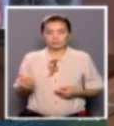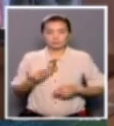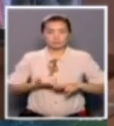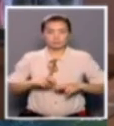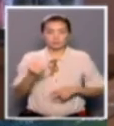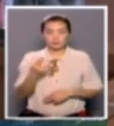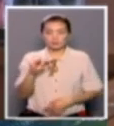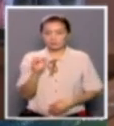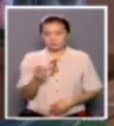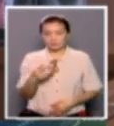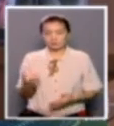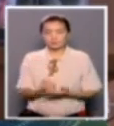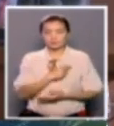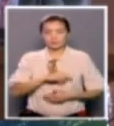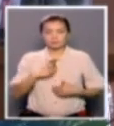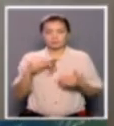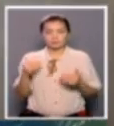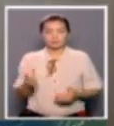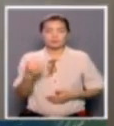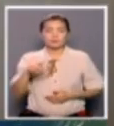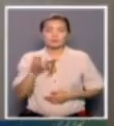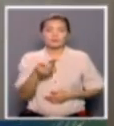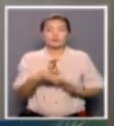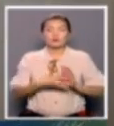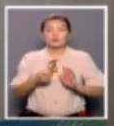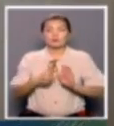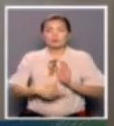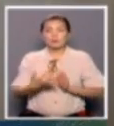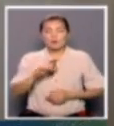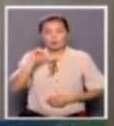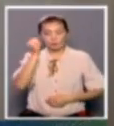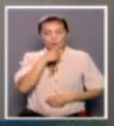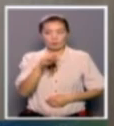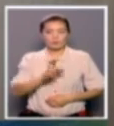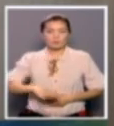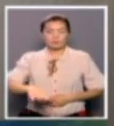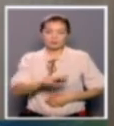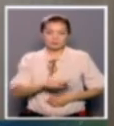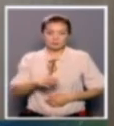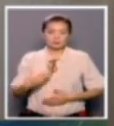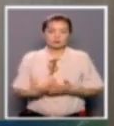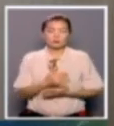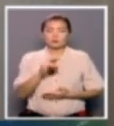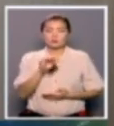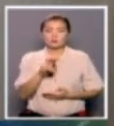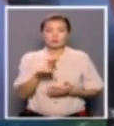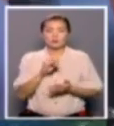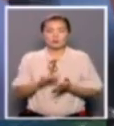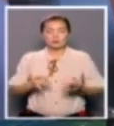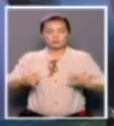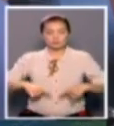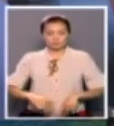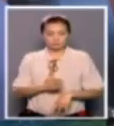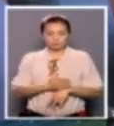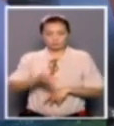Серік Айдарбековке табыс тіледі. Серік Айдарбеков 1975 жылы Маңғыстау облысының Жаңаөзен қаласында дүниеге